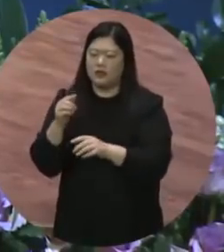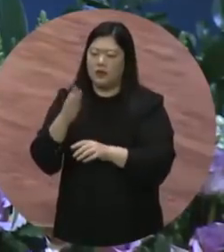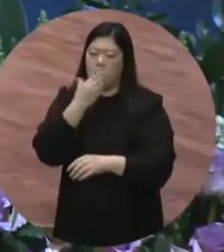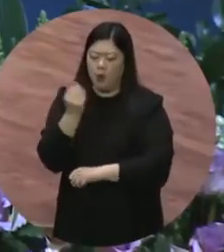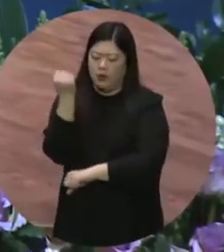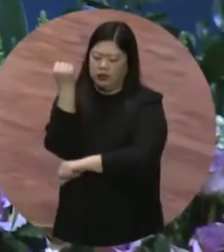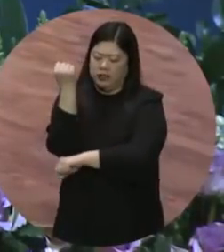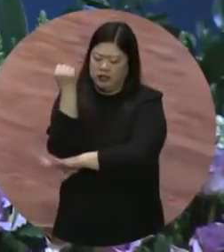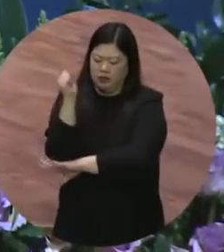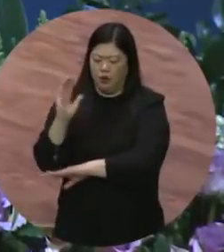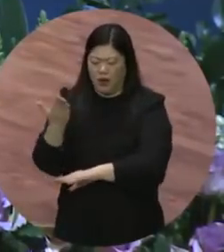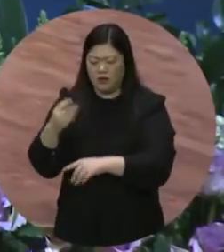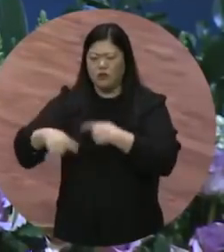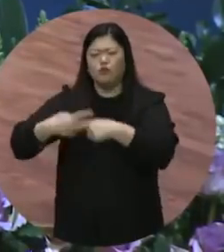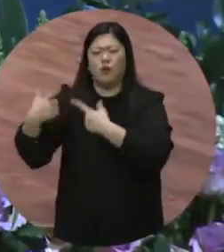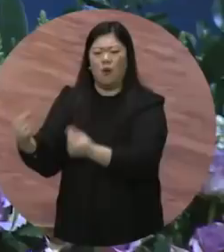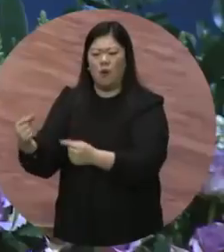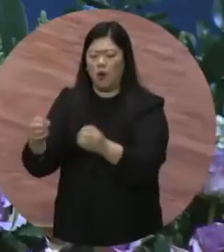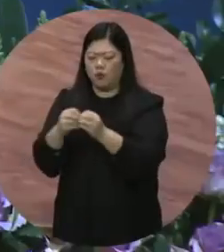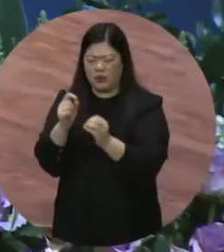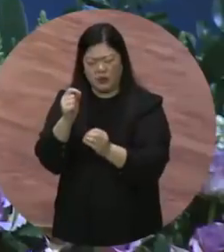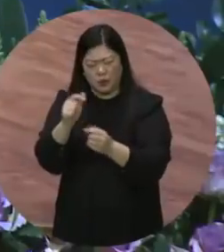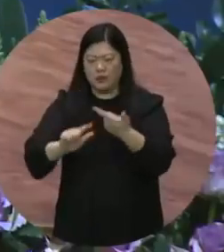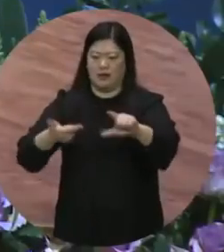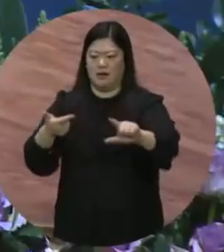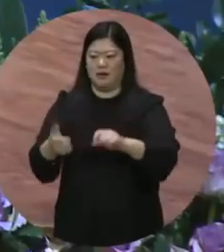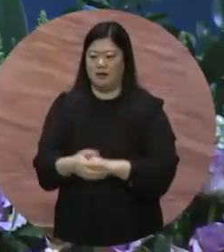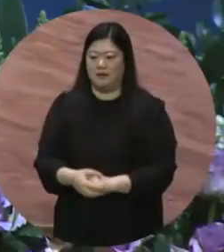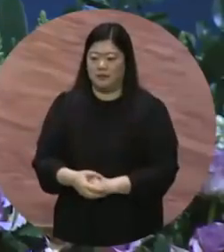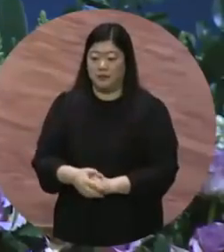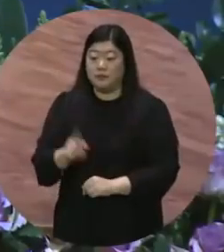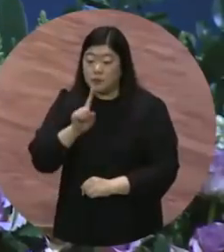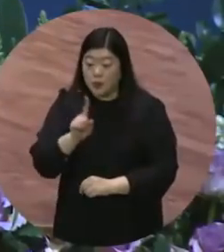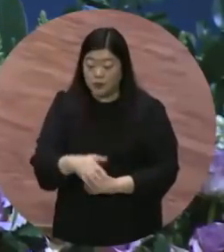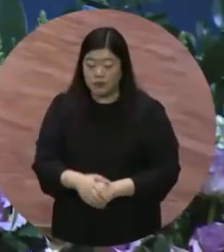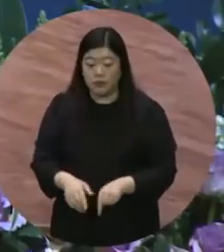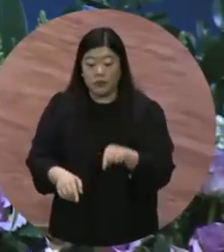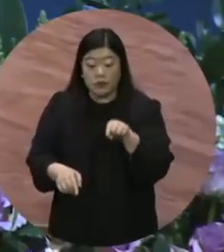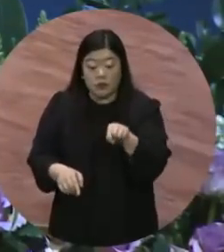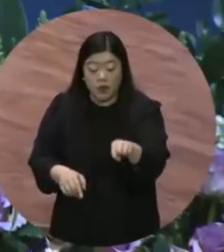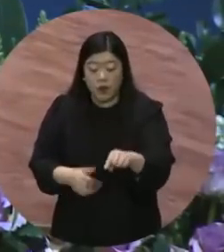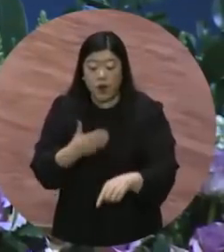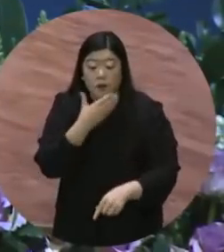시작, 출발입니다. 다른 말하면 너는 복의